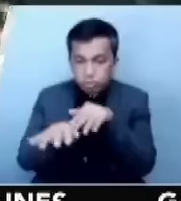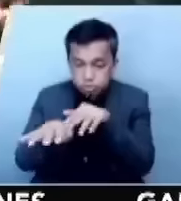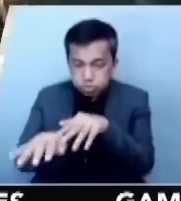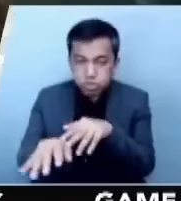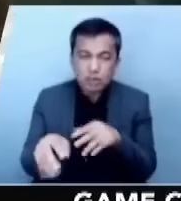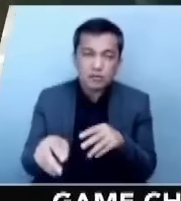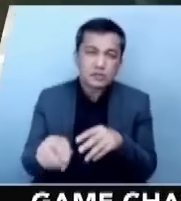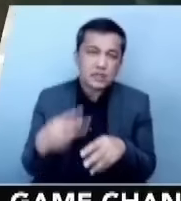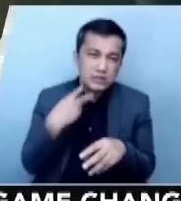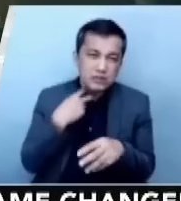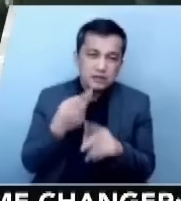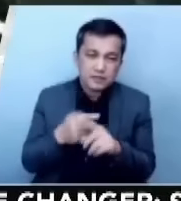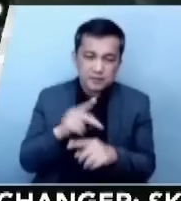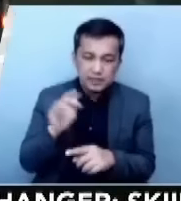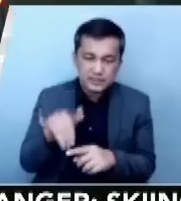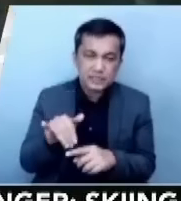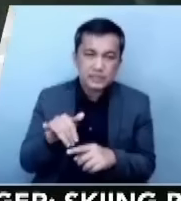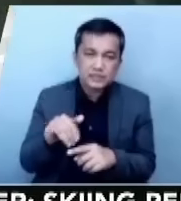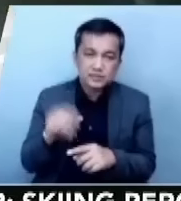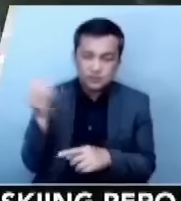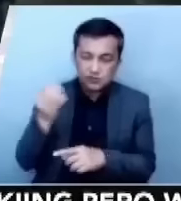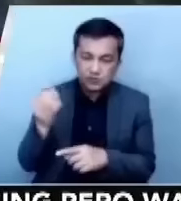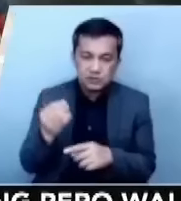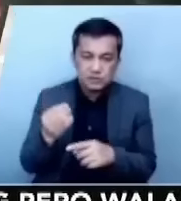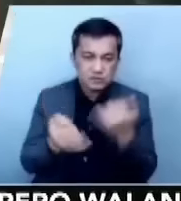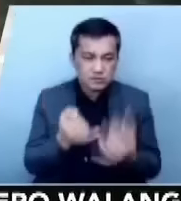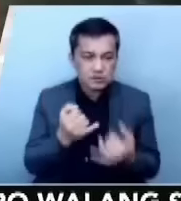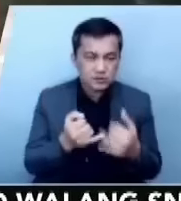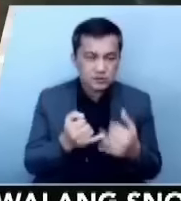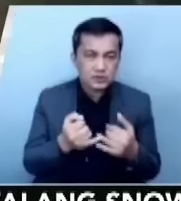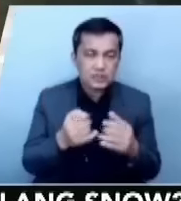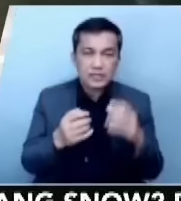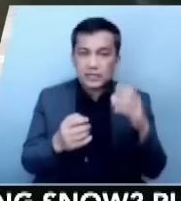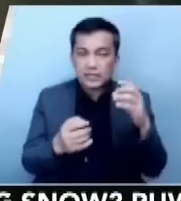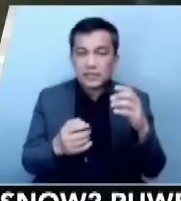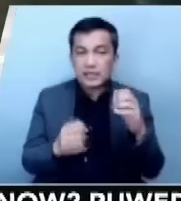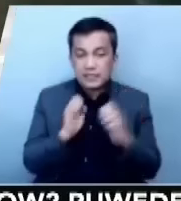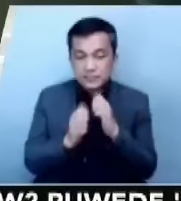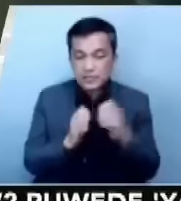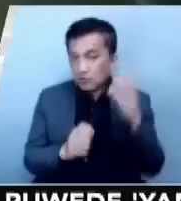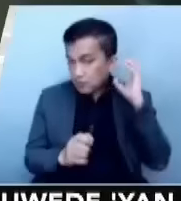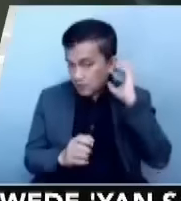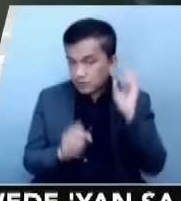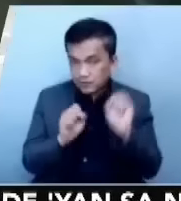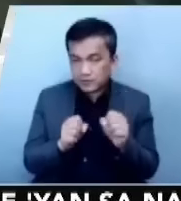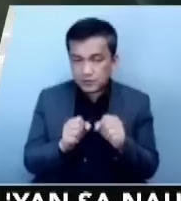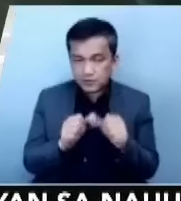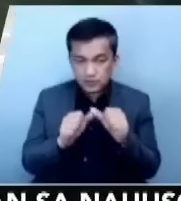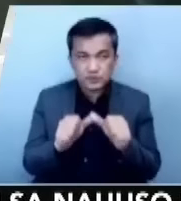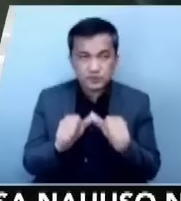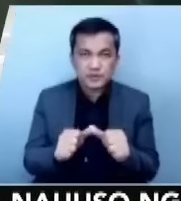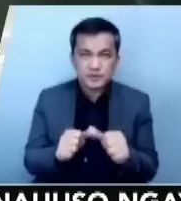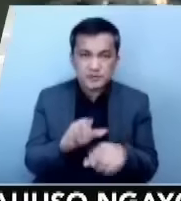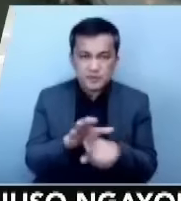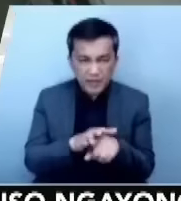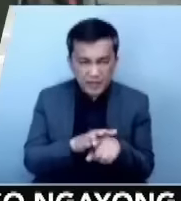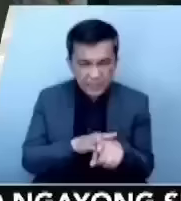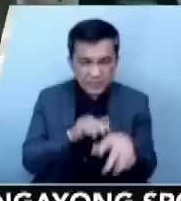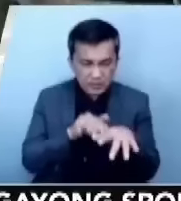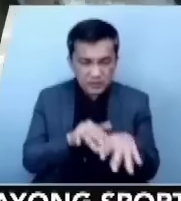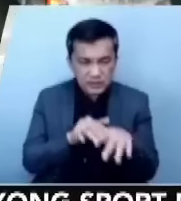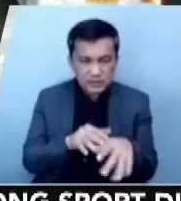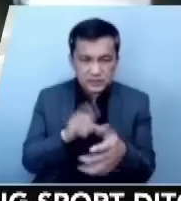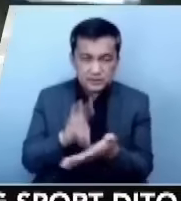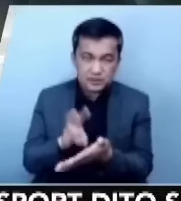Road hanggang Ortigas at hanggang dito sa may EDSA Gubao. Kaya pa man, ay posibleng nga magtuloy-tuloy pa rin yung mabagal na daloy ng trapiko sa ilang lugar dahil